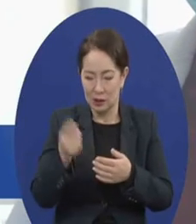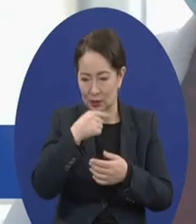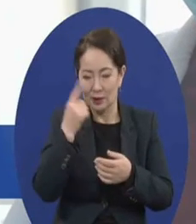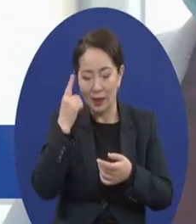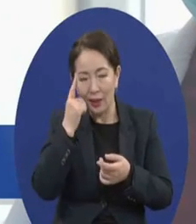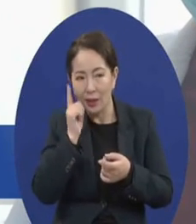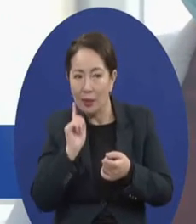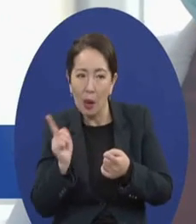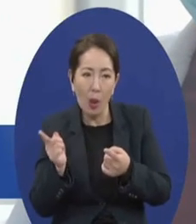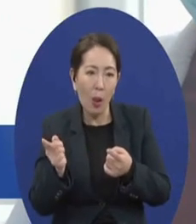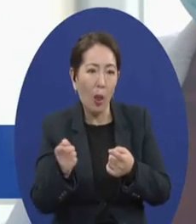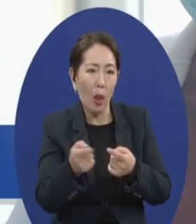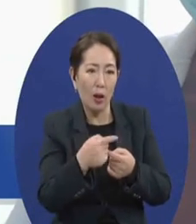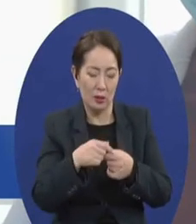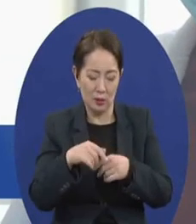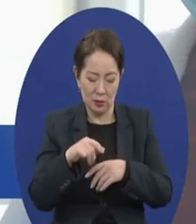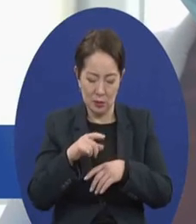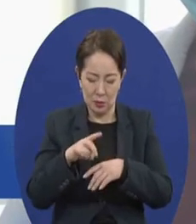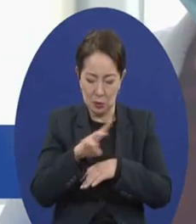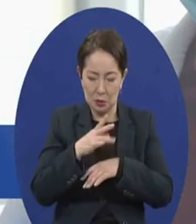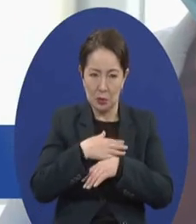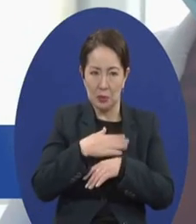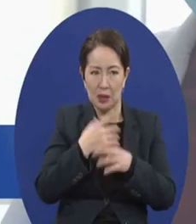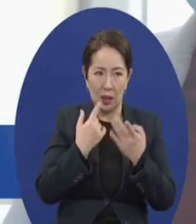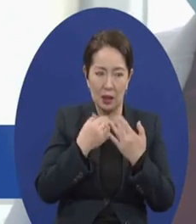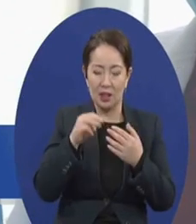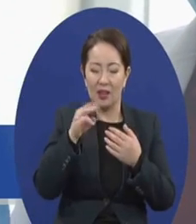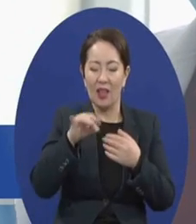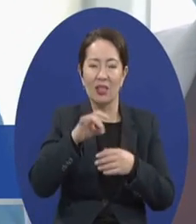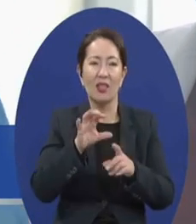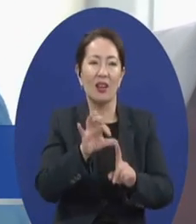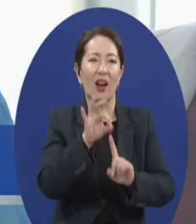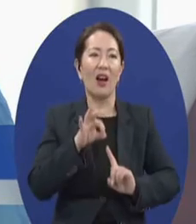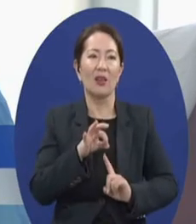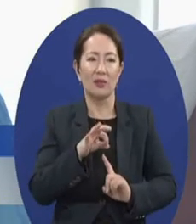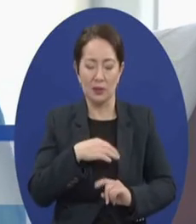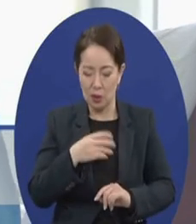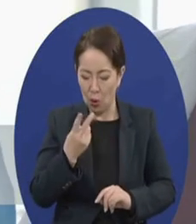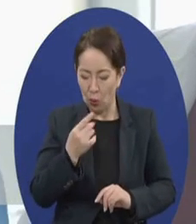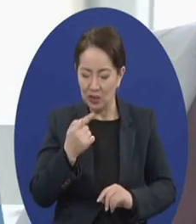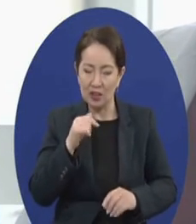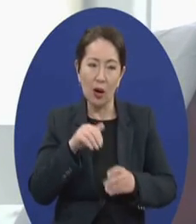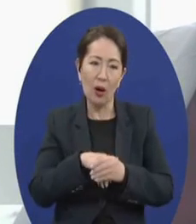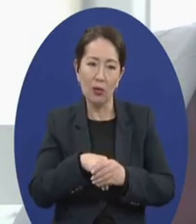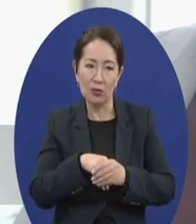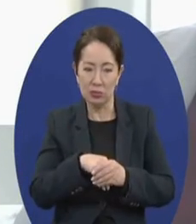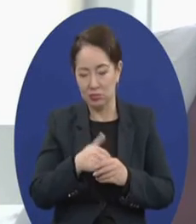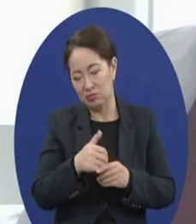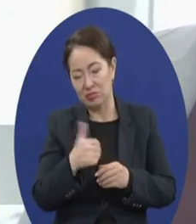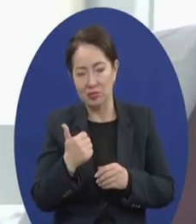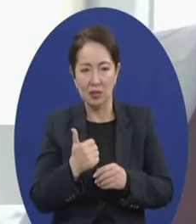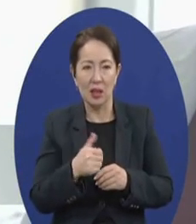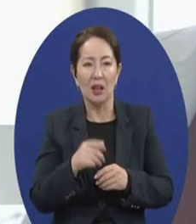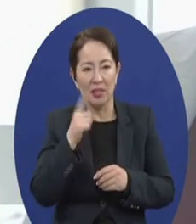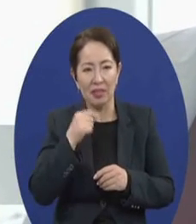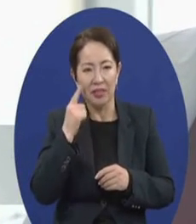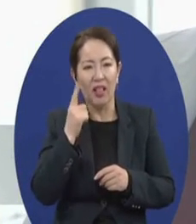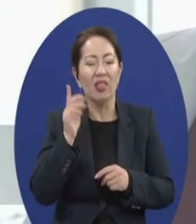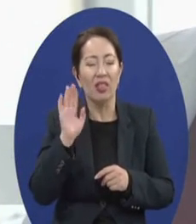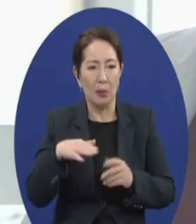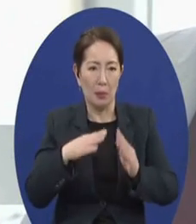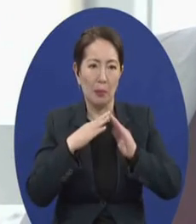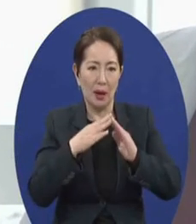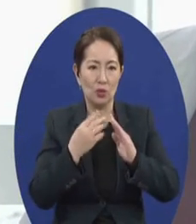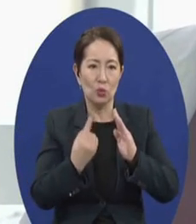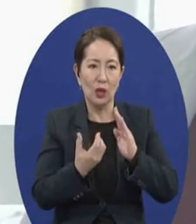танил талаараа эсвэл одоо нутаг усаараа тендер чалгаруулдаг. Тендерийн үнэлгээний хороонд орсон хүн нь эргүүлээд энэ